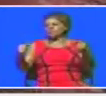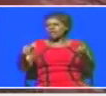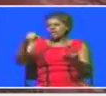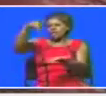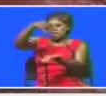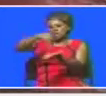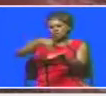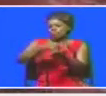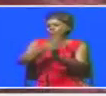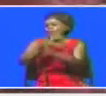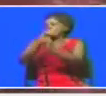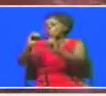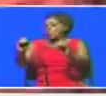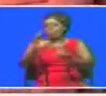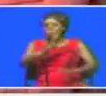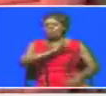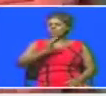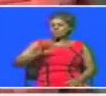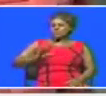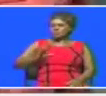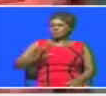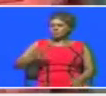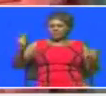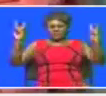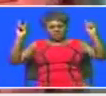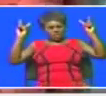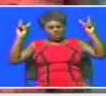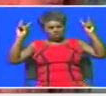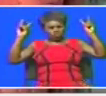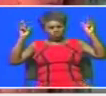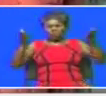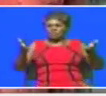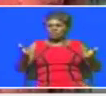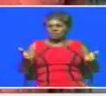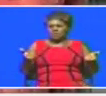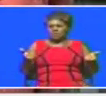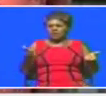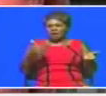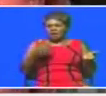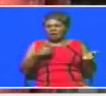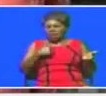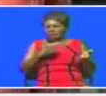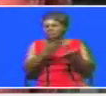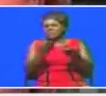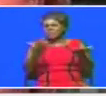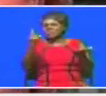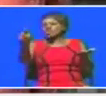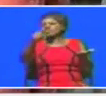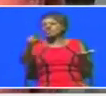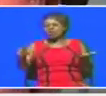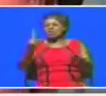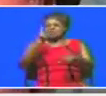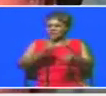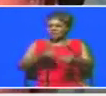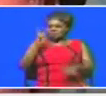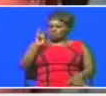hawajajumuishwa kwenye kamati za shughuli za bunge. That is the issue at hand. That they have something which is not right. And when you